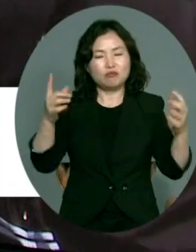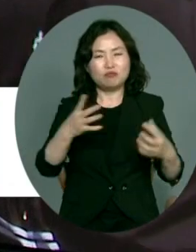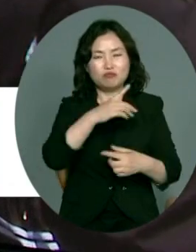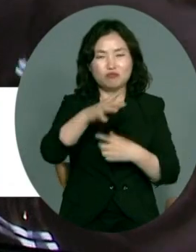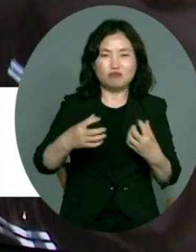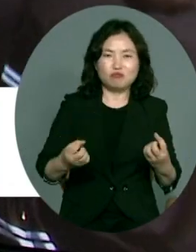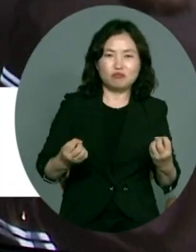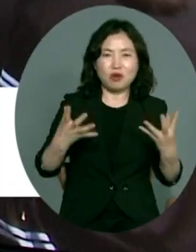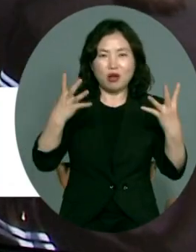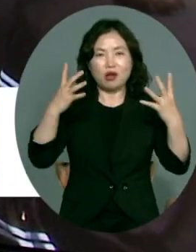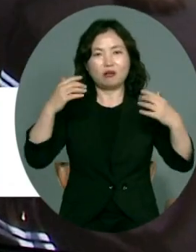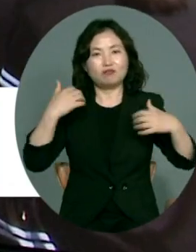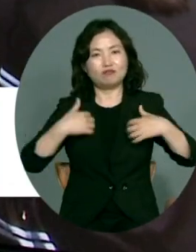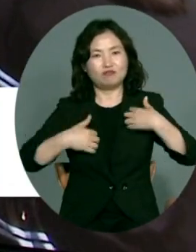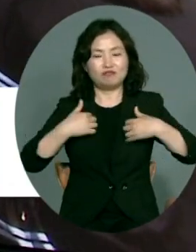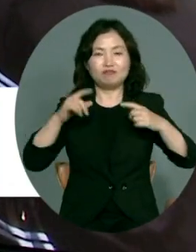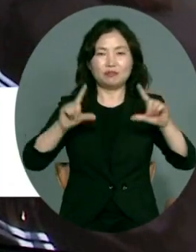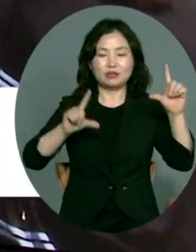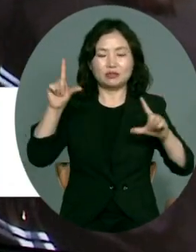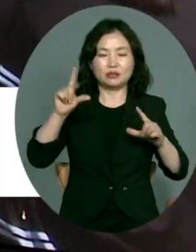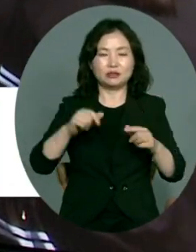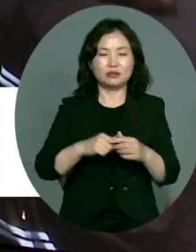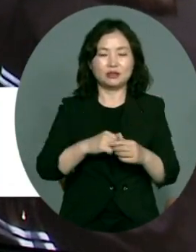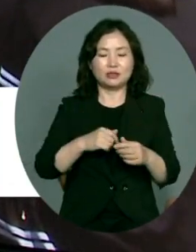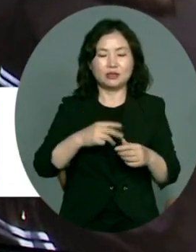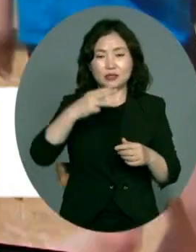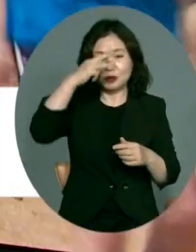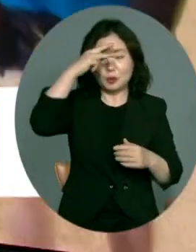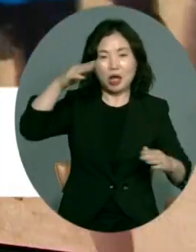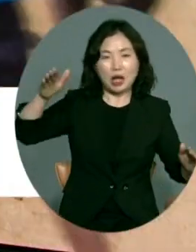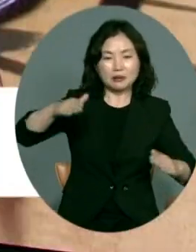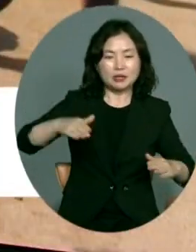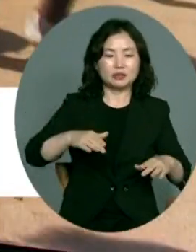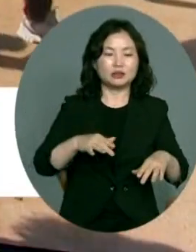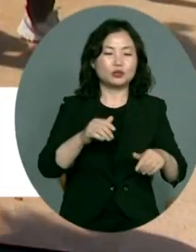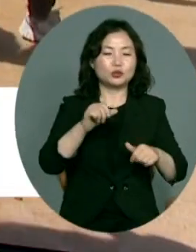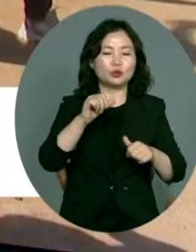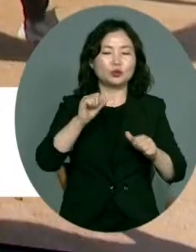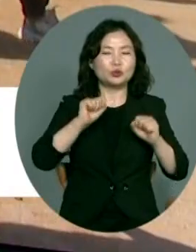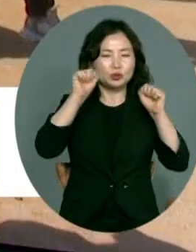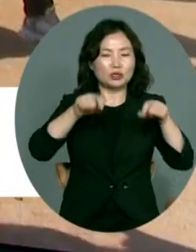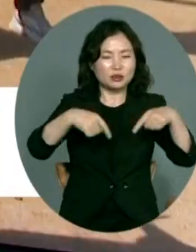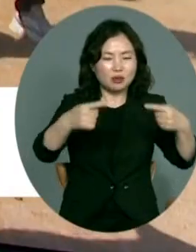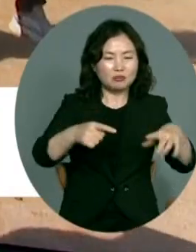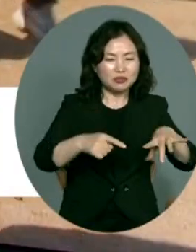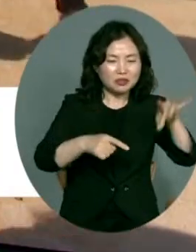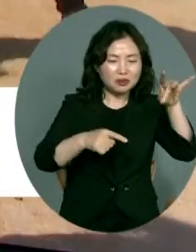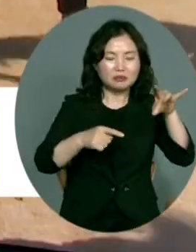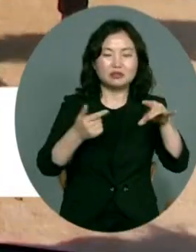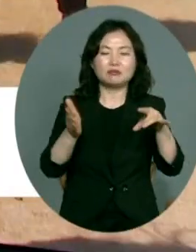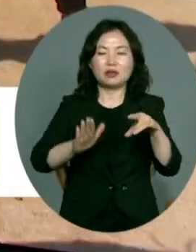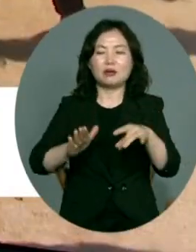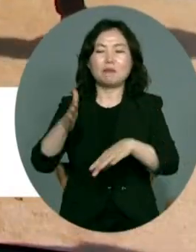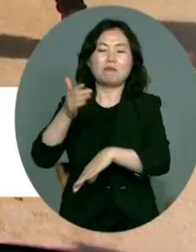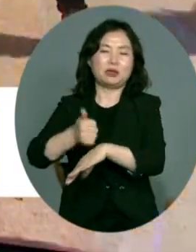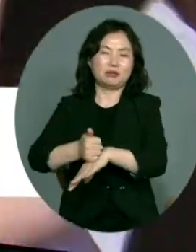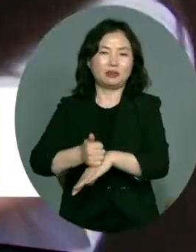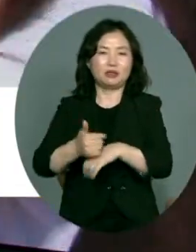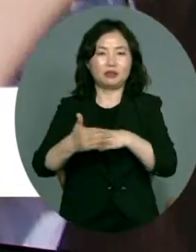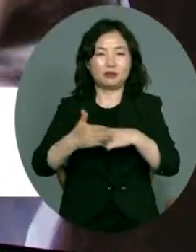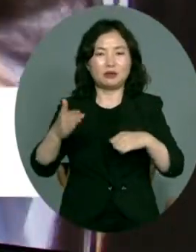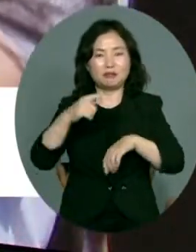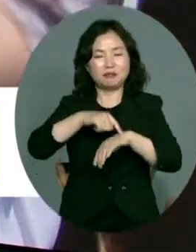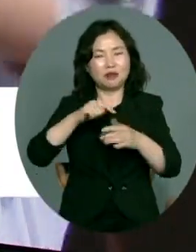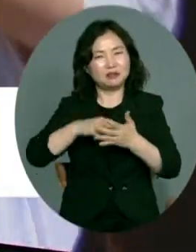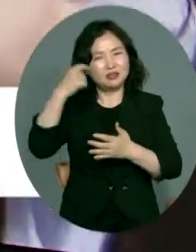같았습니다 특히 처음이자 마지막 체육대회를 맞은 고 3 학생들의 심정은 남달랐습니다 연간에 기자가 체육대